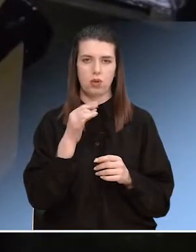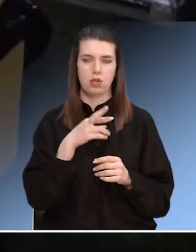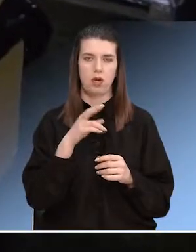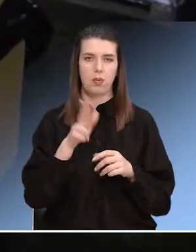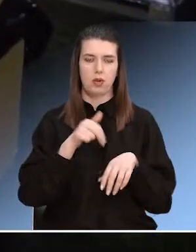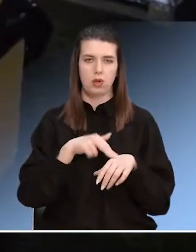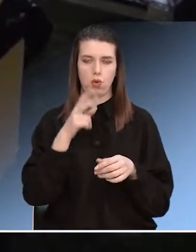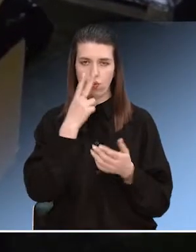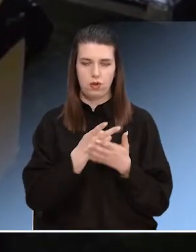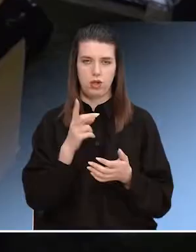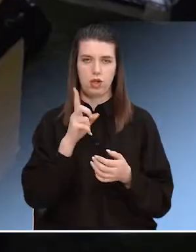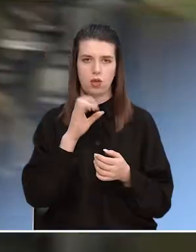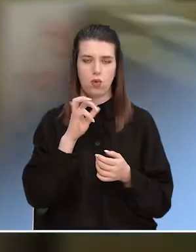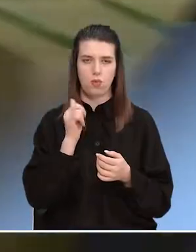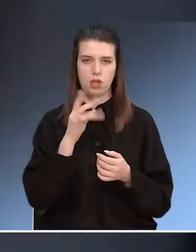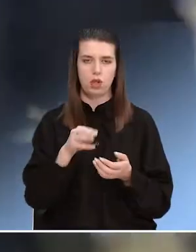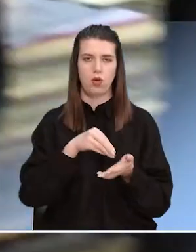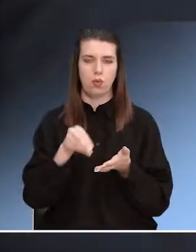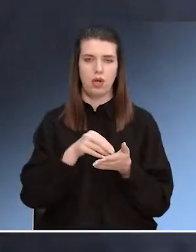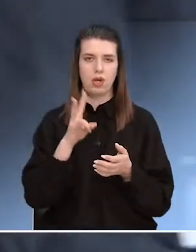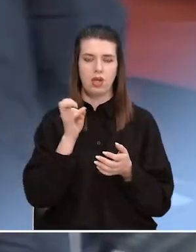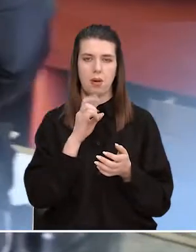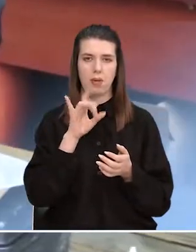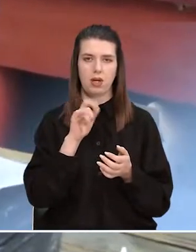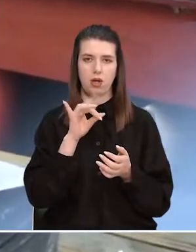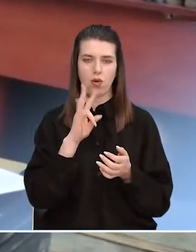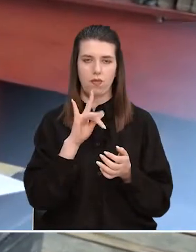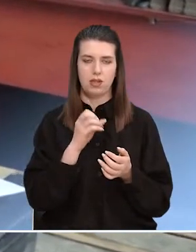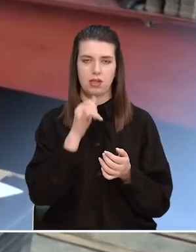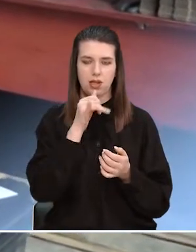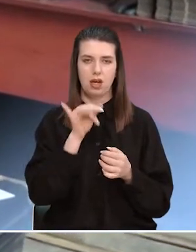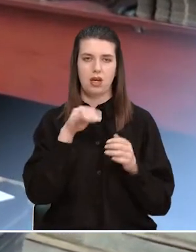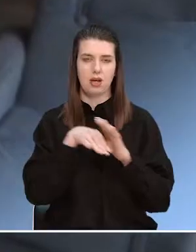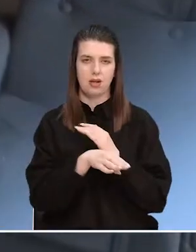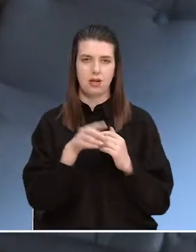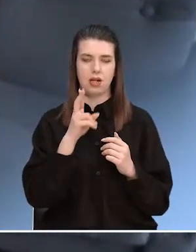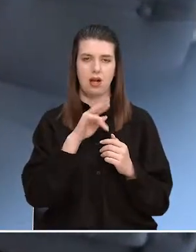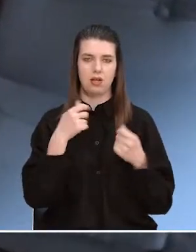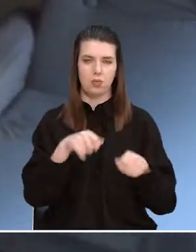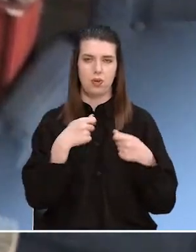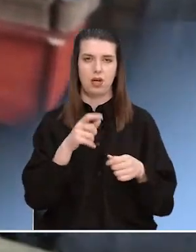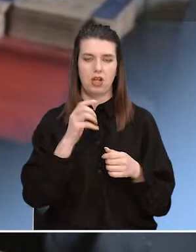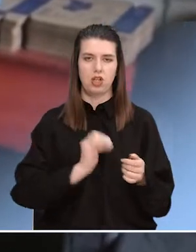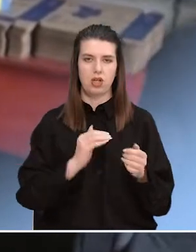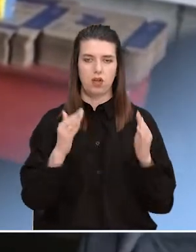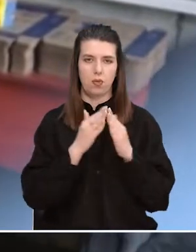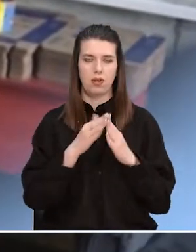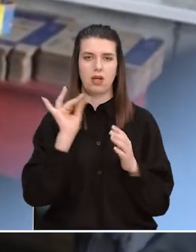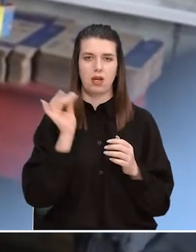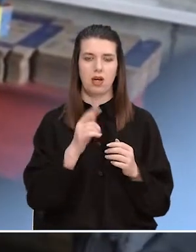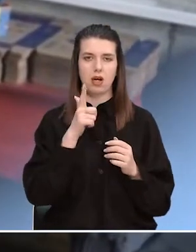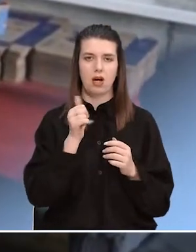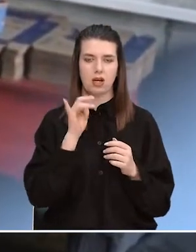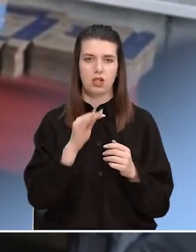табачной продукции полицейские установили что злоумышленники приобрели не маркированные сигареты и хранили их для сбыта в